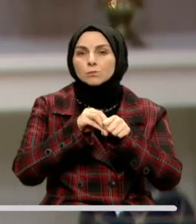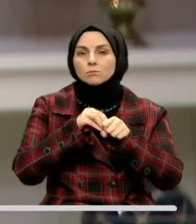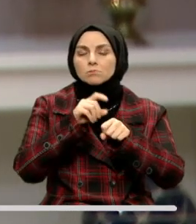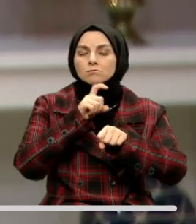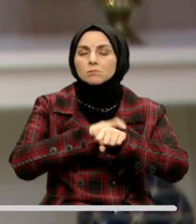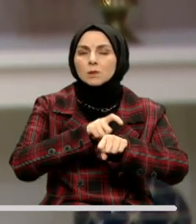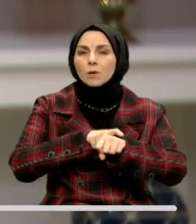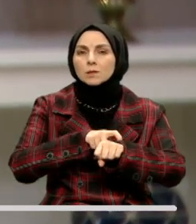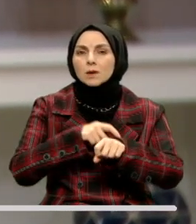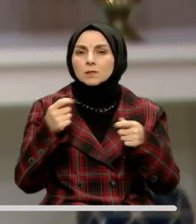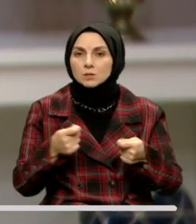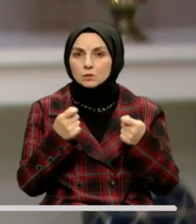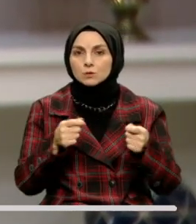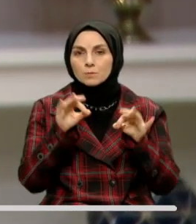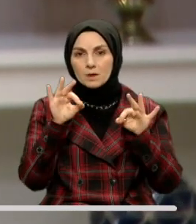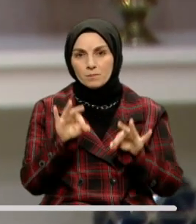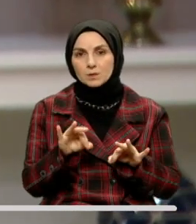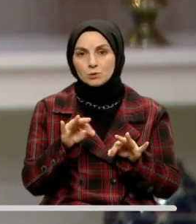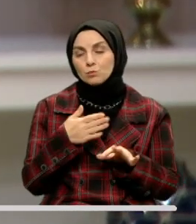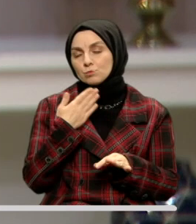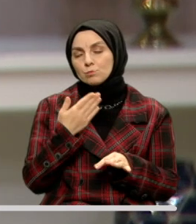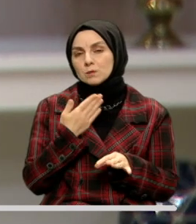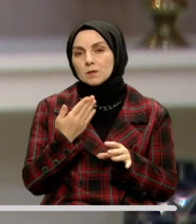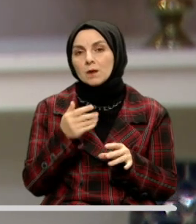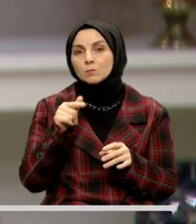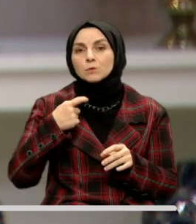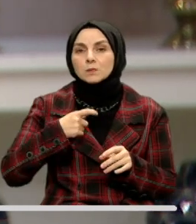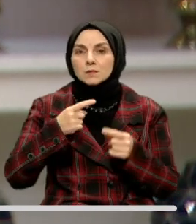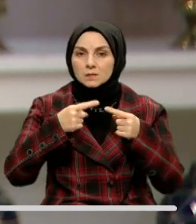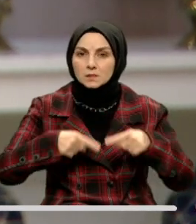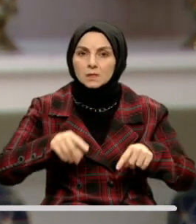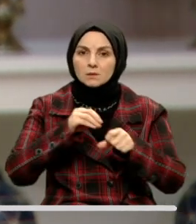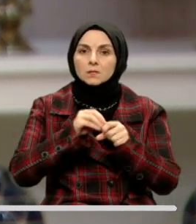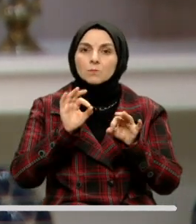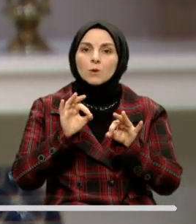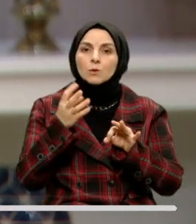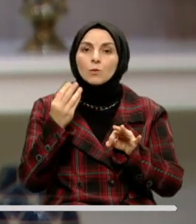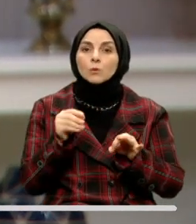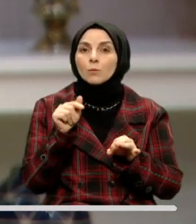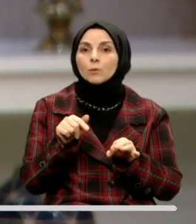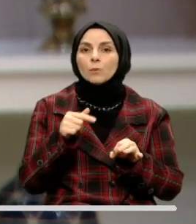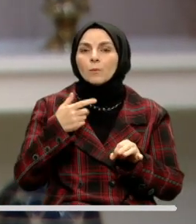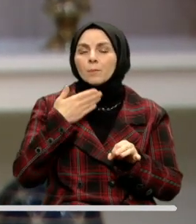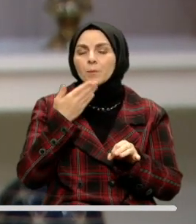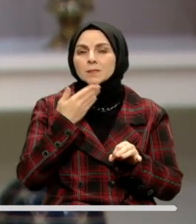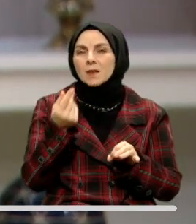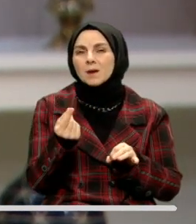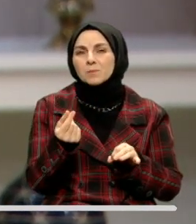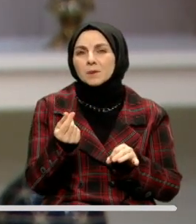ister istemez insan böyle daha bir gerilir, daha bir ciddiye alır her şeyi. Bu sınav özelinde de aynı şekilde devam ediyor. Bu mesela sanırım biraz daha